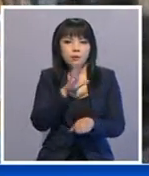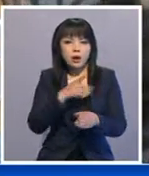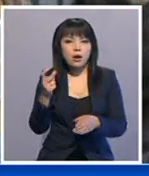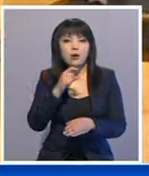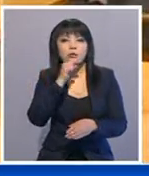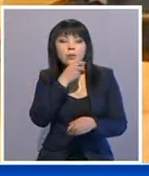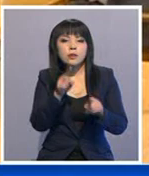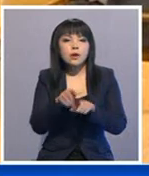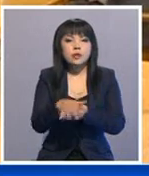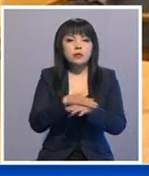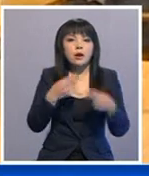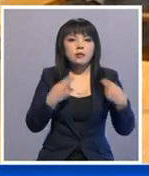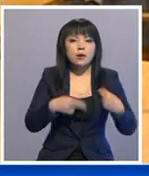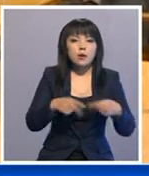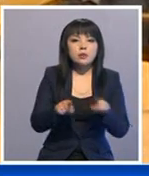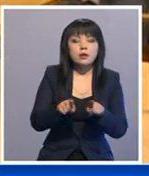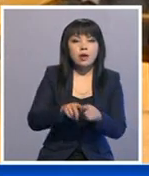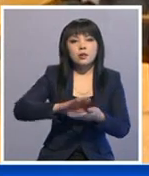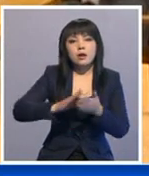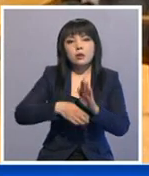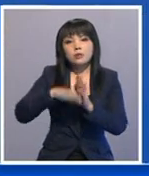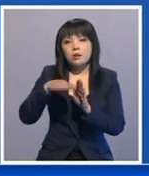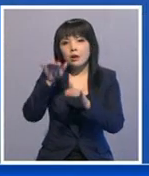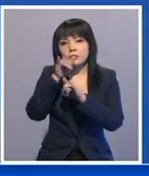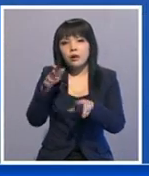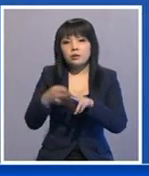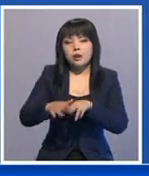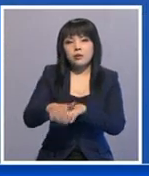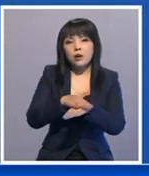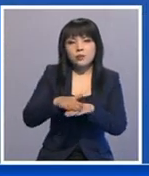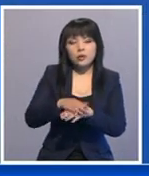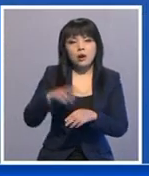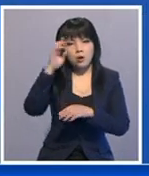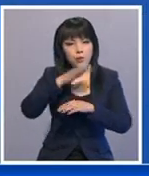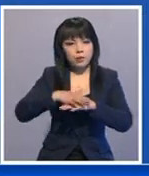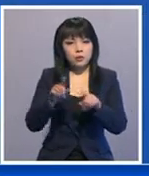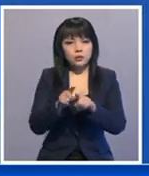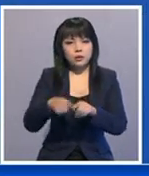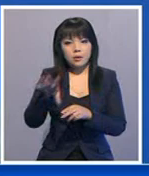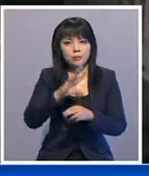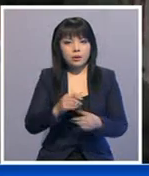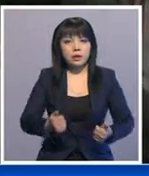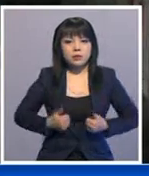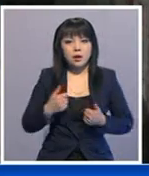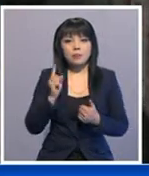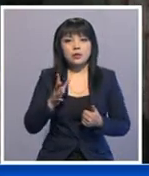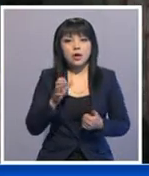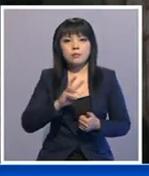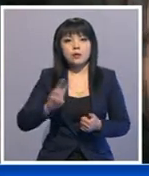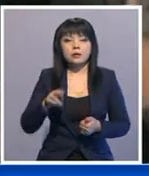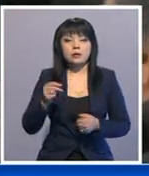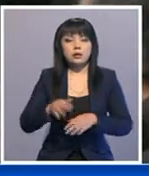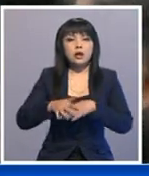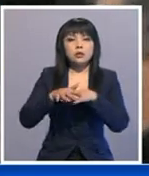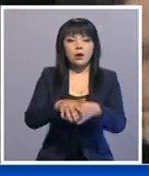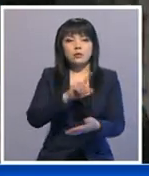байқатып отырса да, еңбек нарығындағы жағдай түзелмей тұр. Жақында үкімет ұлттық жұмыспен қамту кеңесін құрып, оған 1,5 миллиард евро бөлетінін